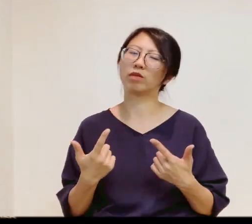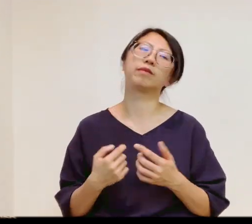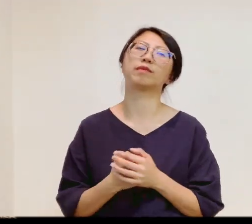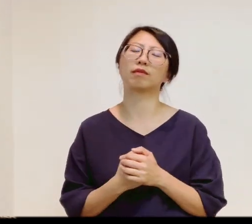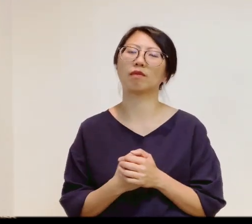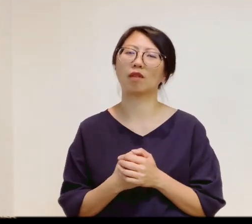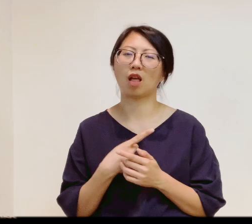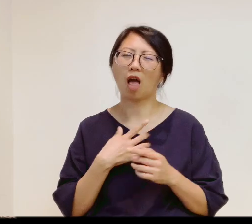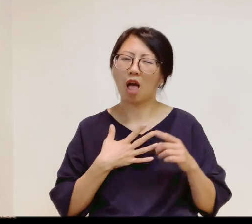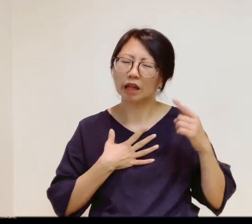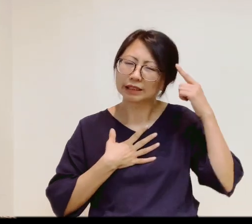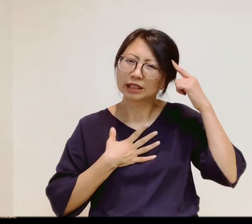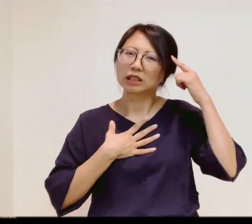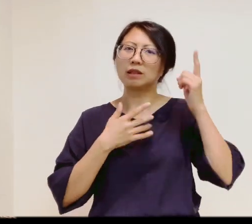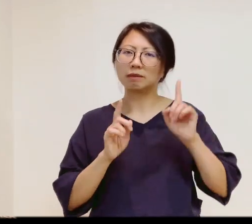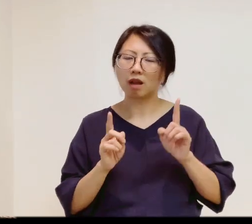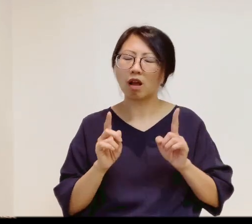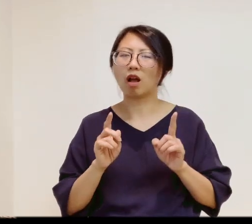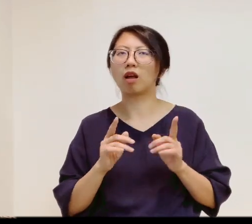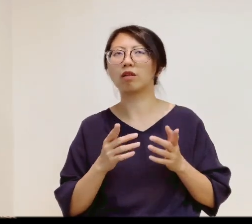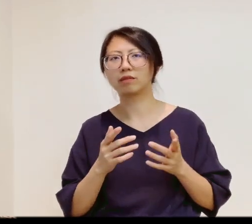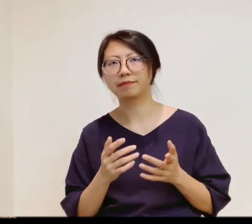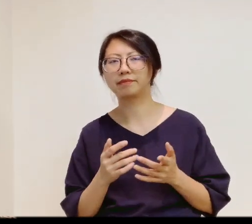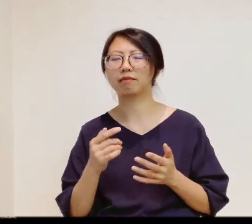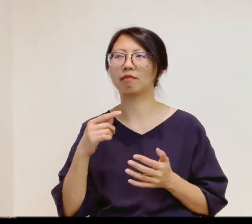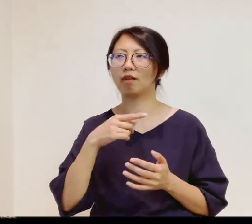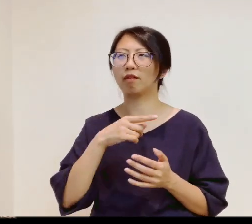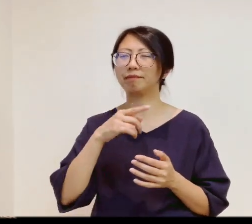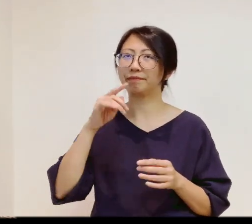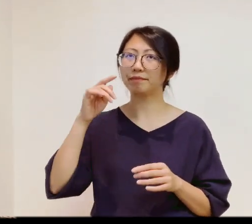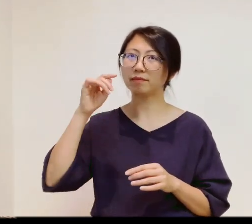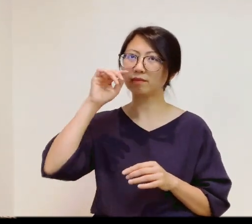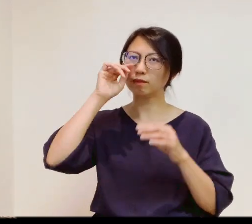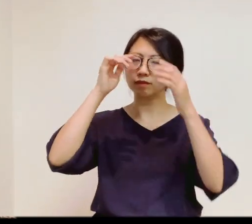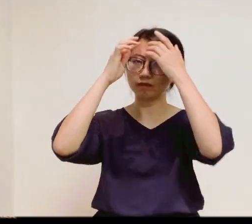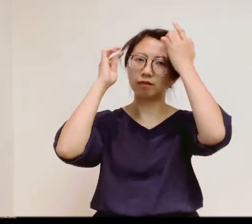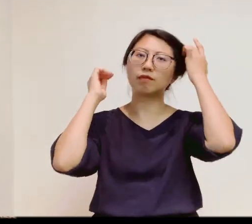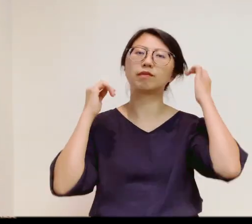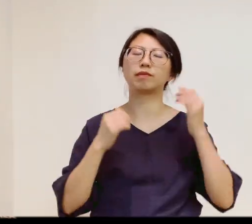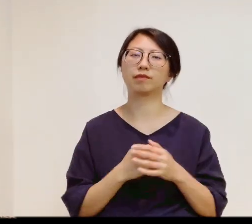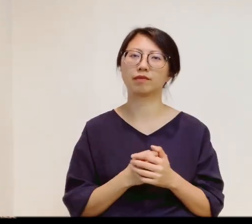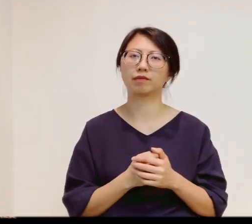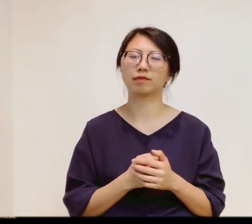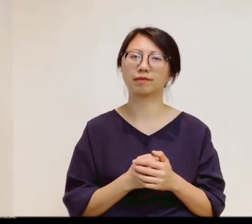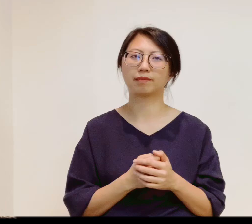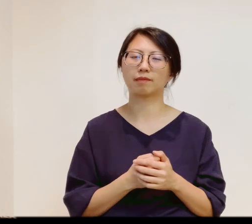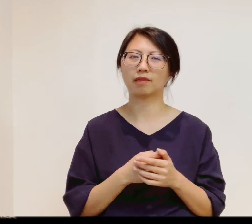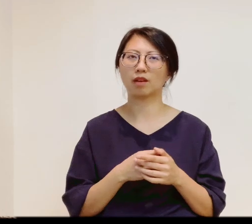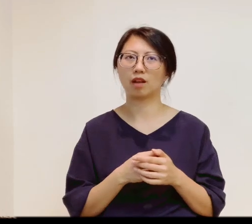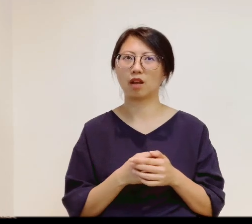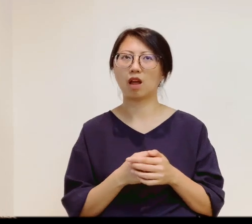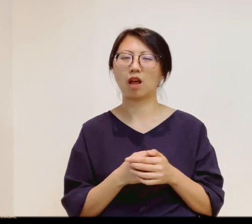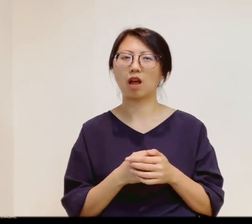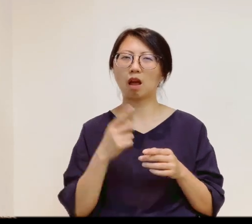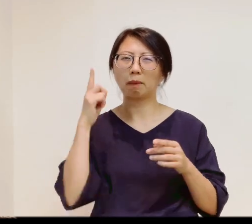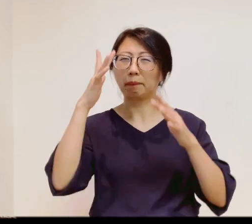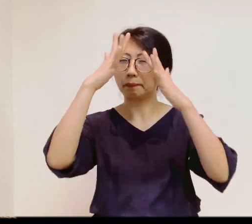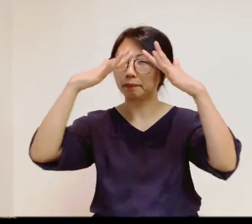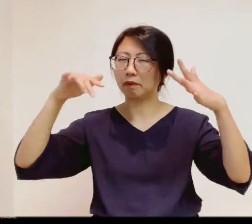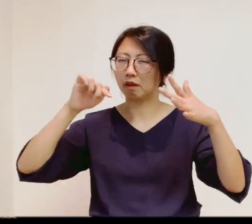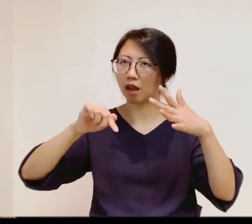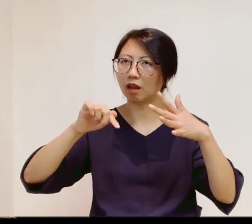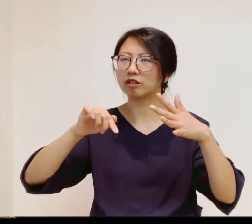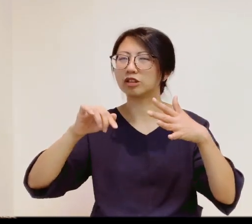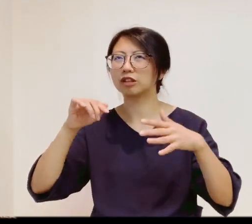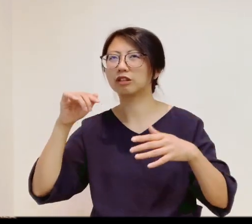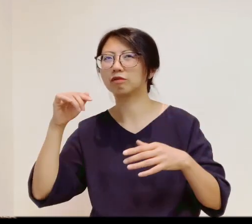人性嘅軟弱啦，即係為咗要生存落嚟啊，點樣去討好嗰啲士兵啊，甚至有啲人猶太人咧，